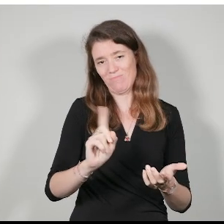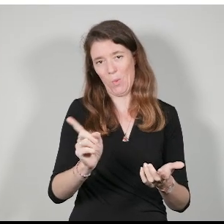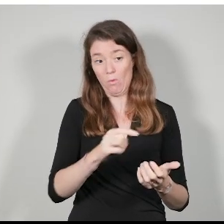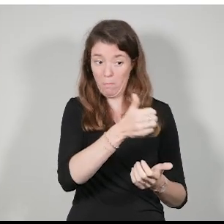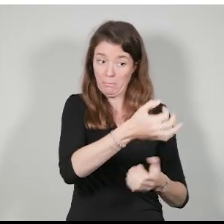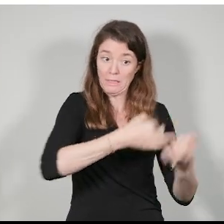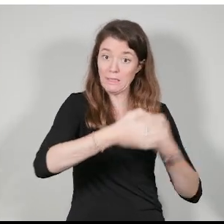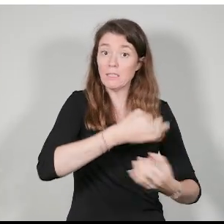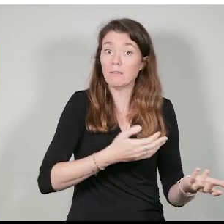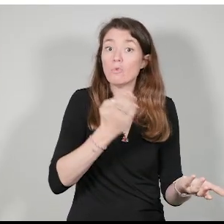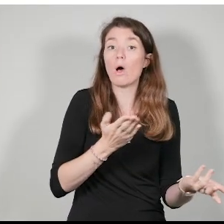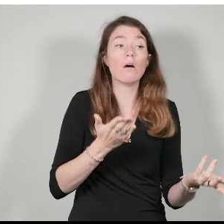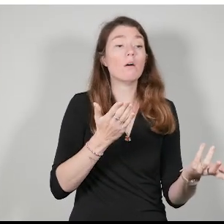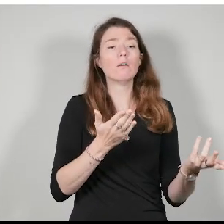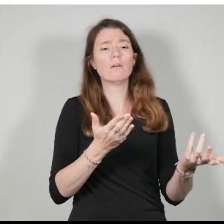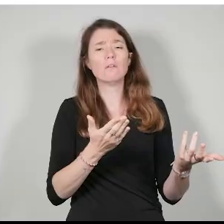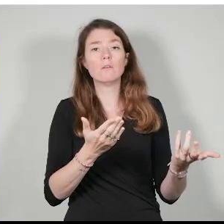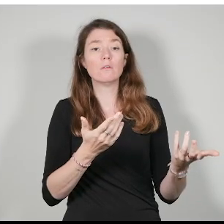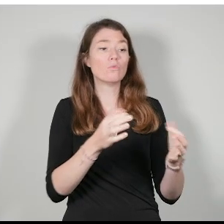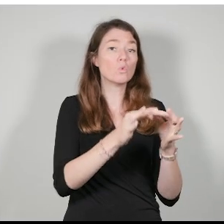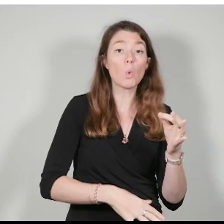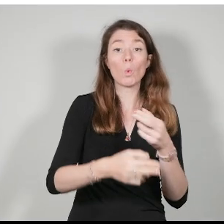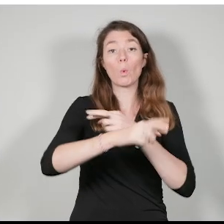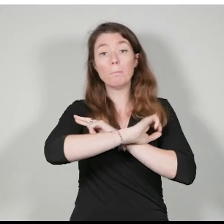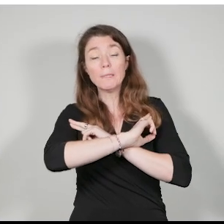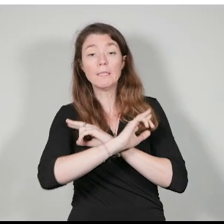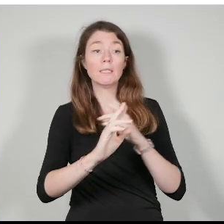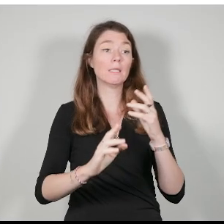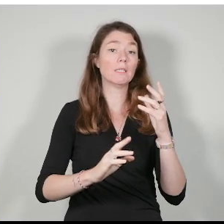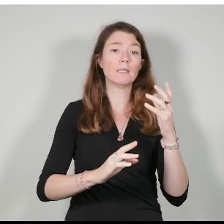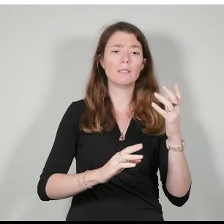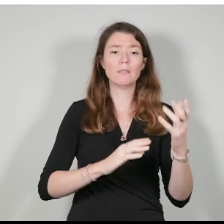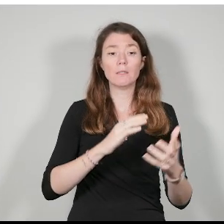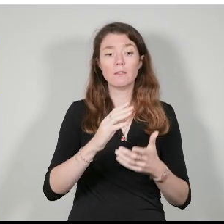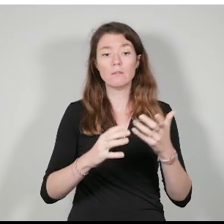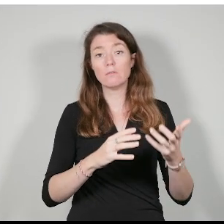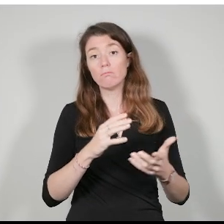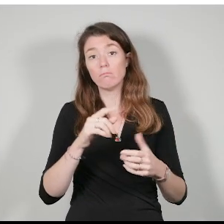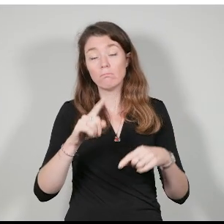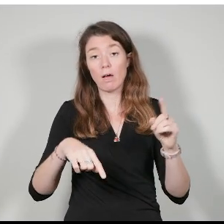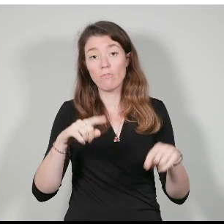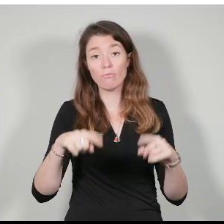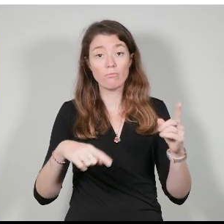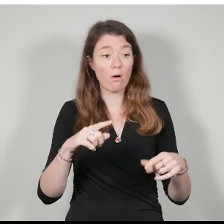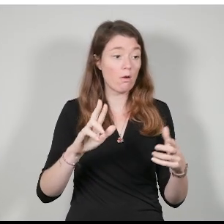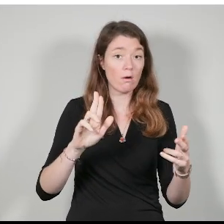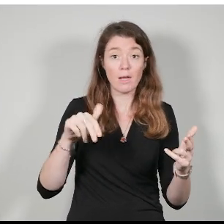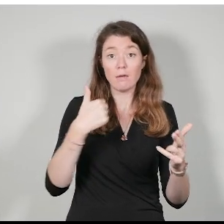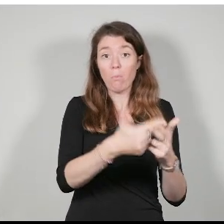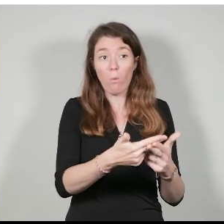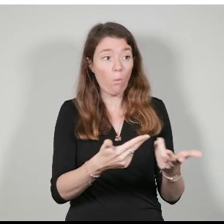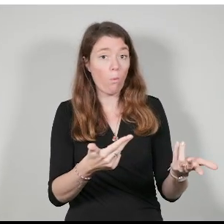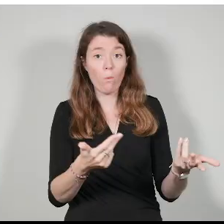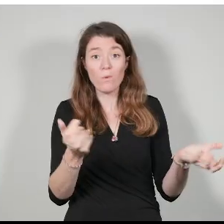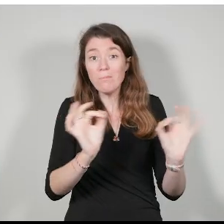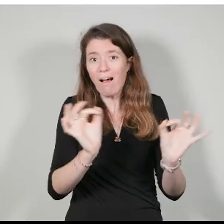ces aidants, que ce soit les plateformes de repli, qui ne sont pas tous auxquels il n'y a pas forcément une réponse à la